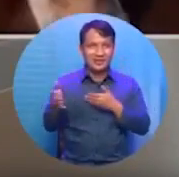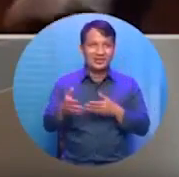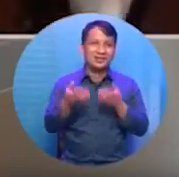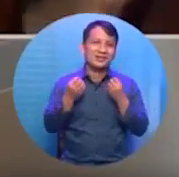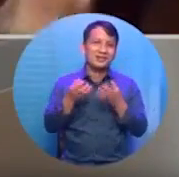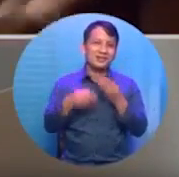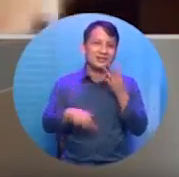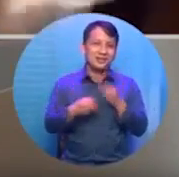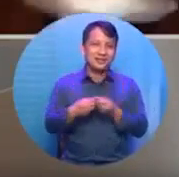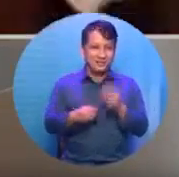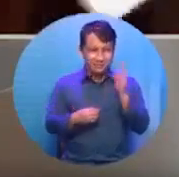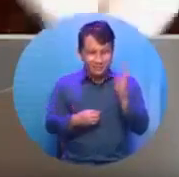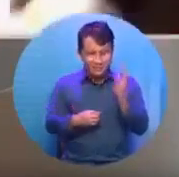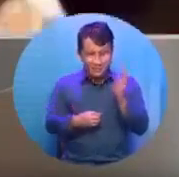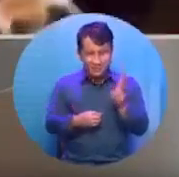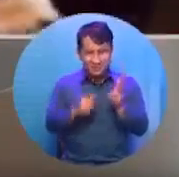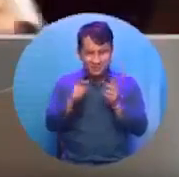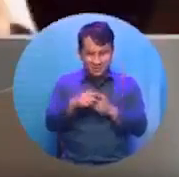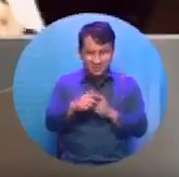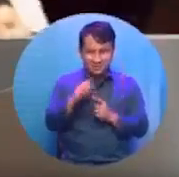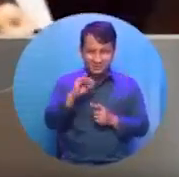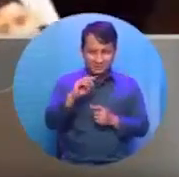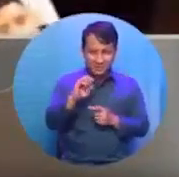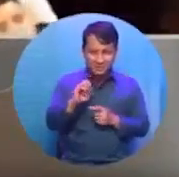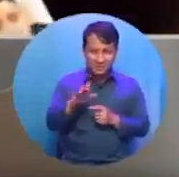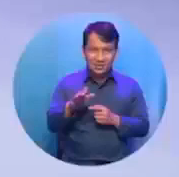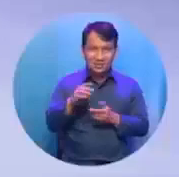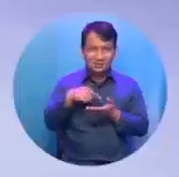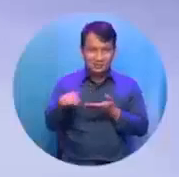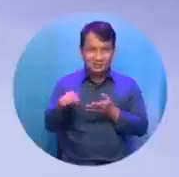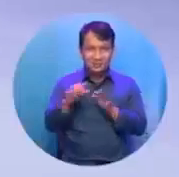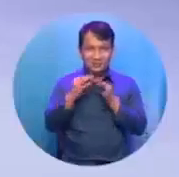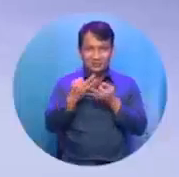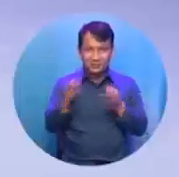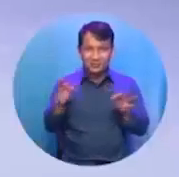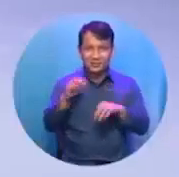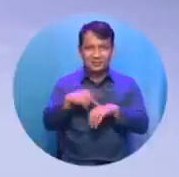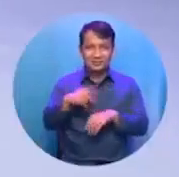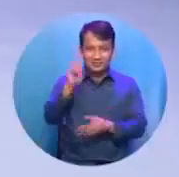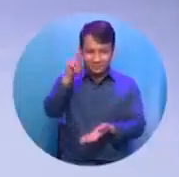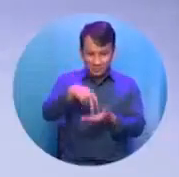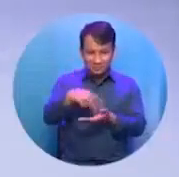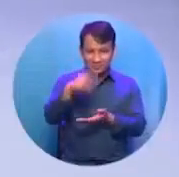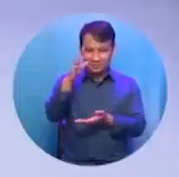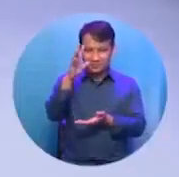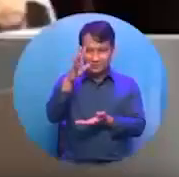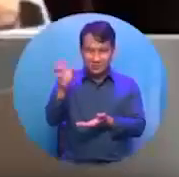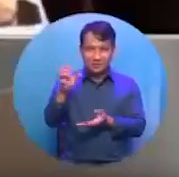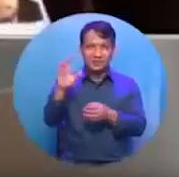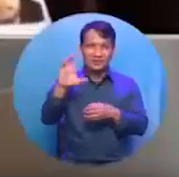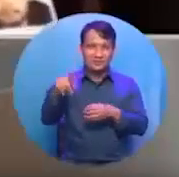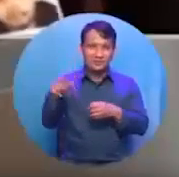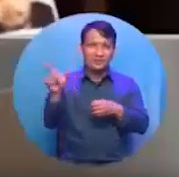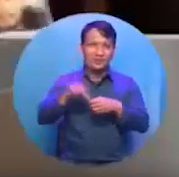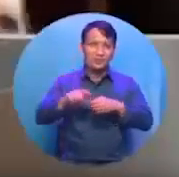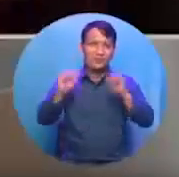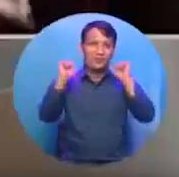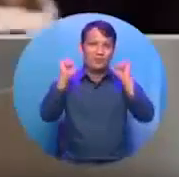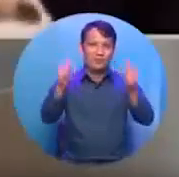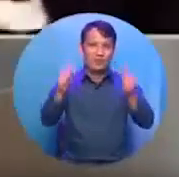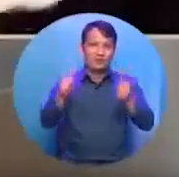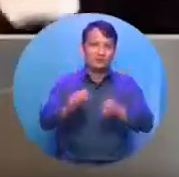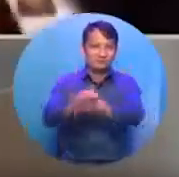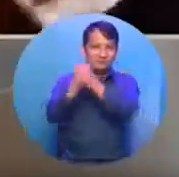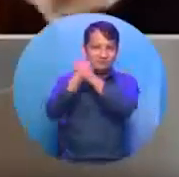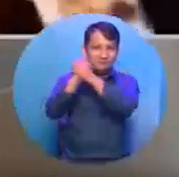dami. May 30,000, may Signal Pay TV, meron pang 2 points na cellphone load. Okay?